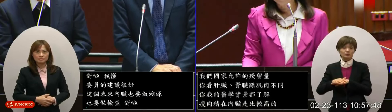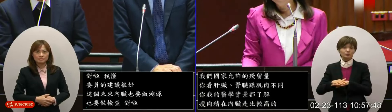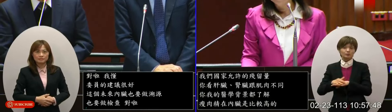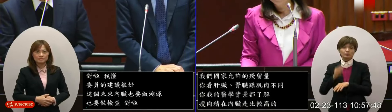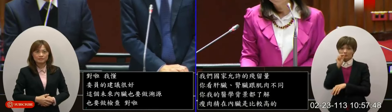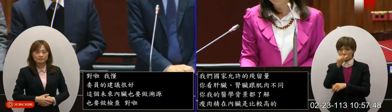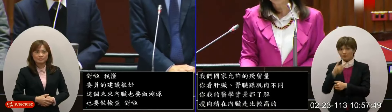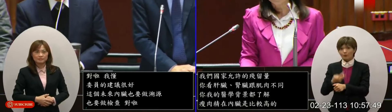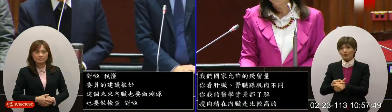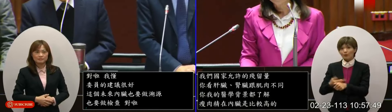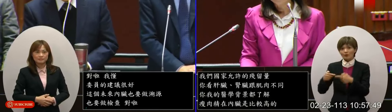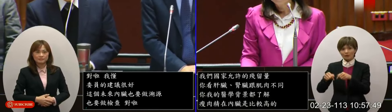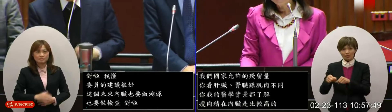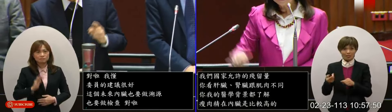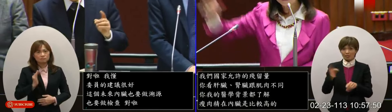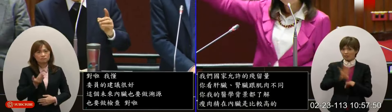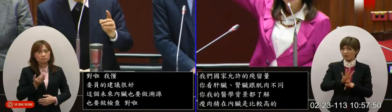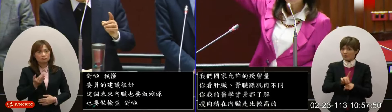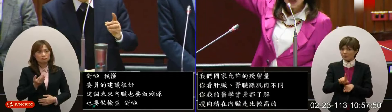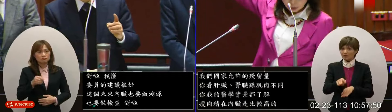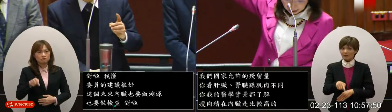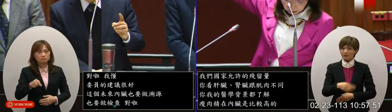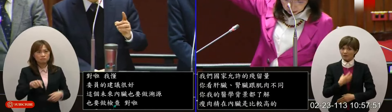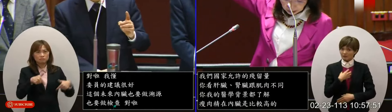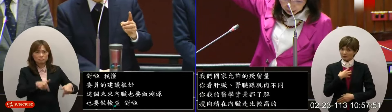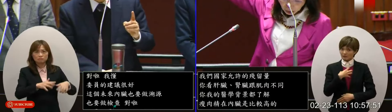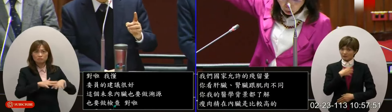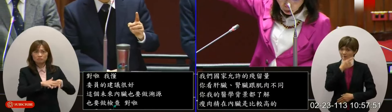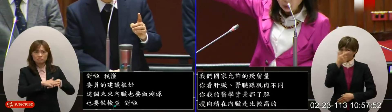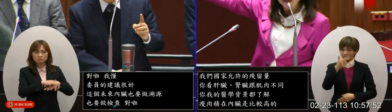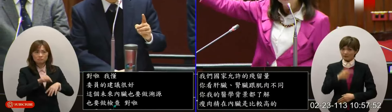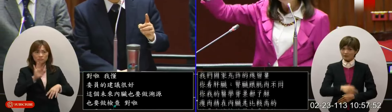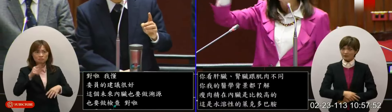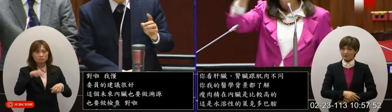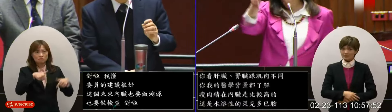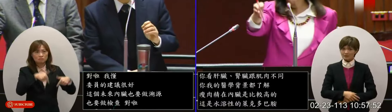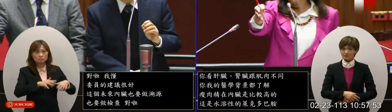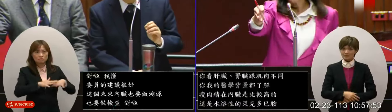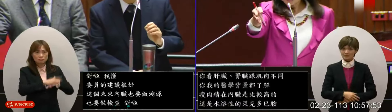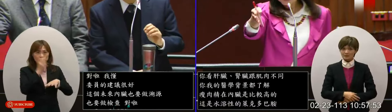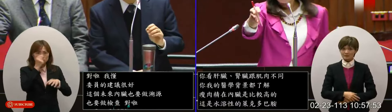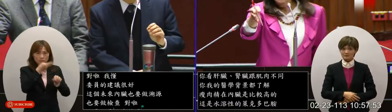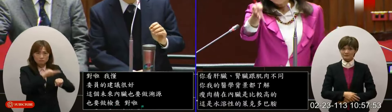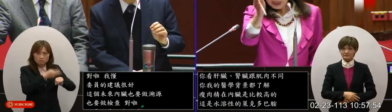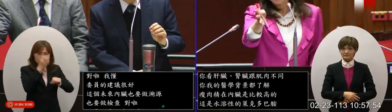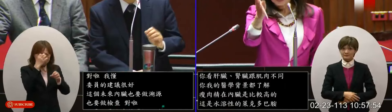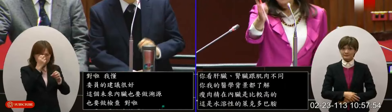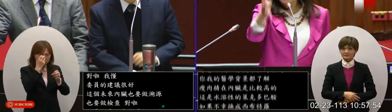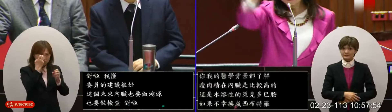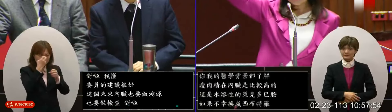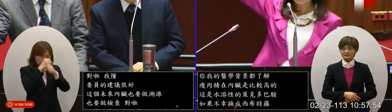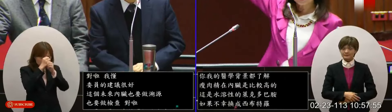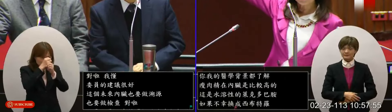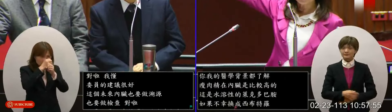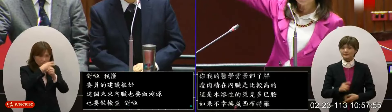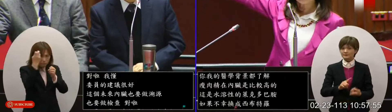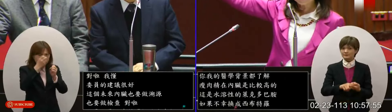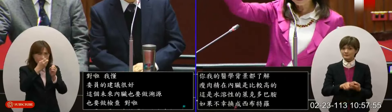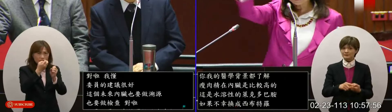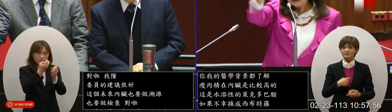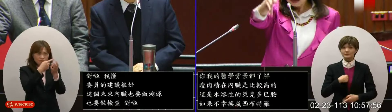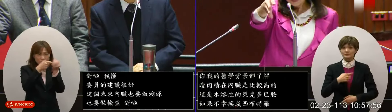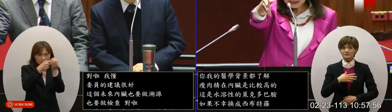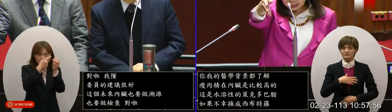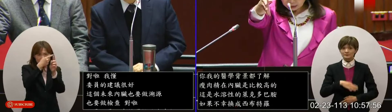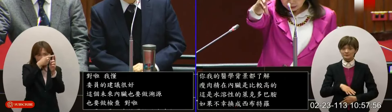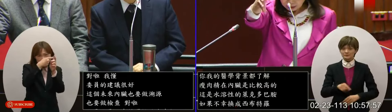哎。 但是这是西部 这是漏洞哎，实在 是 漏洞。 这是西部特罗检验出来很低啊。 我们要做很多预